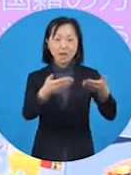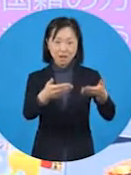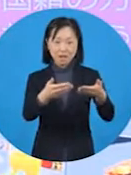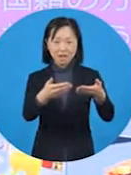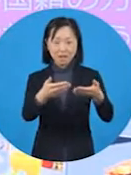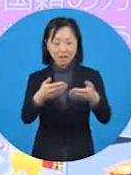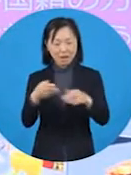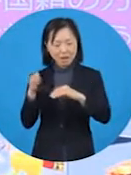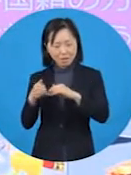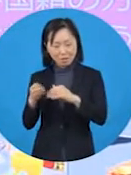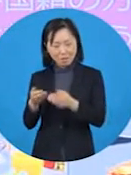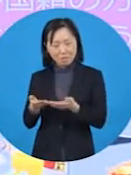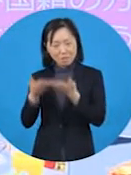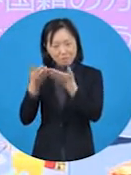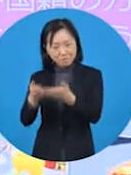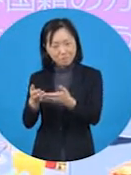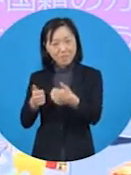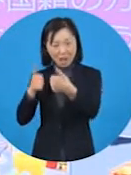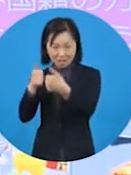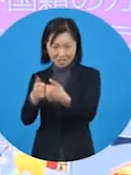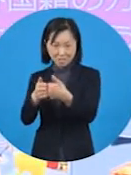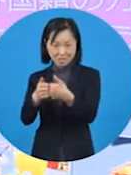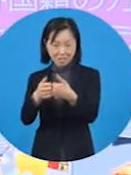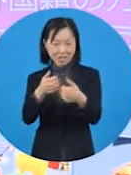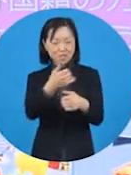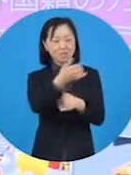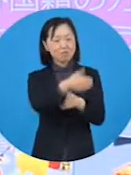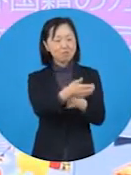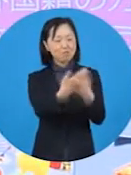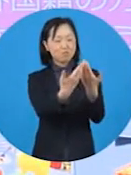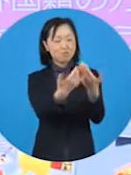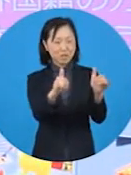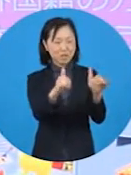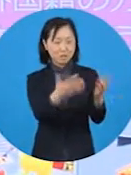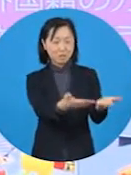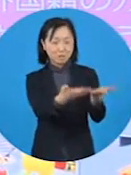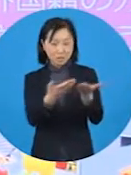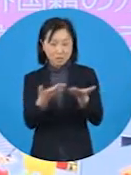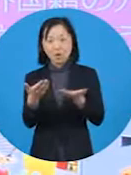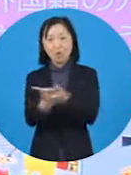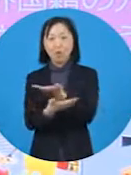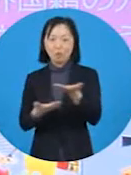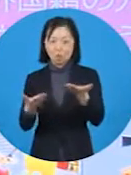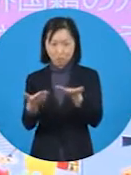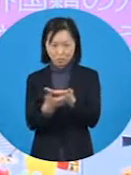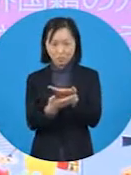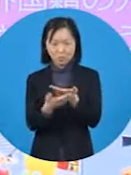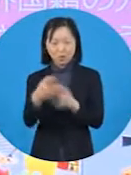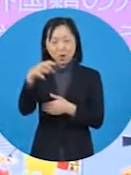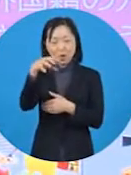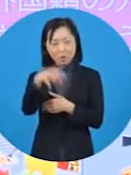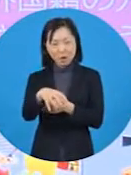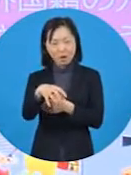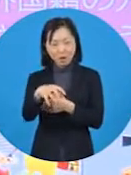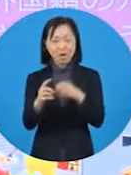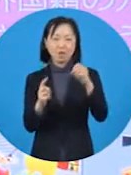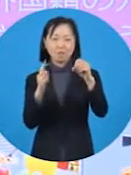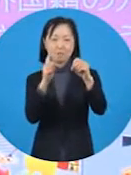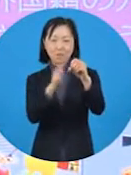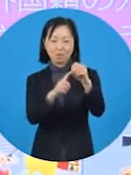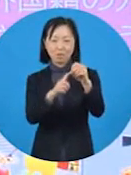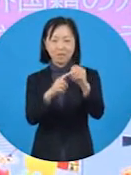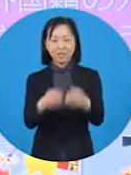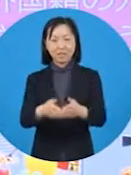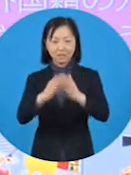が、チャレンジできる場、さらに、そこに集う区民の皆様に、交流を生む場、そういうことを目的